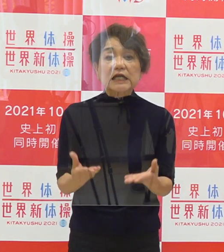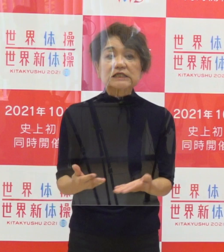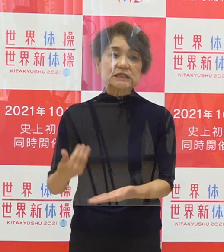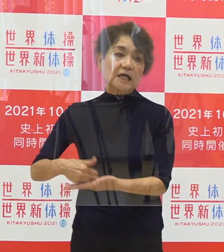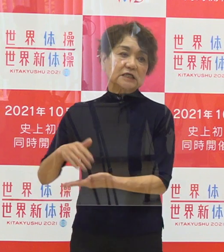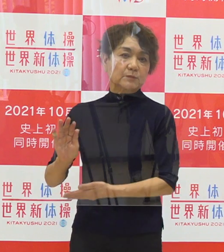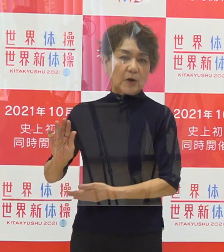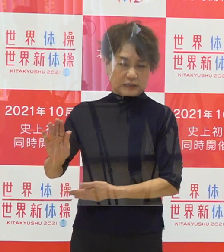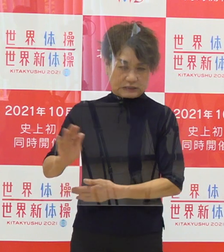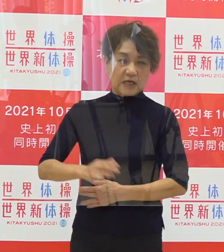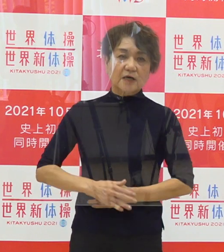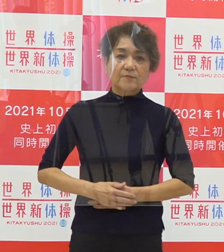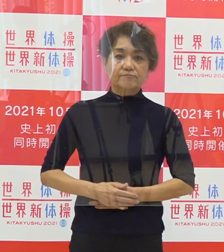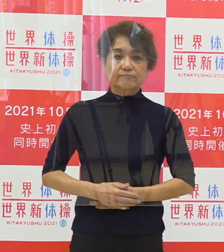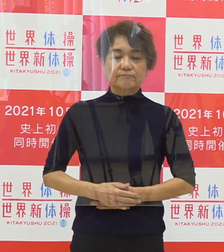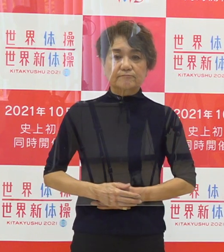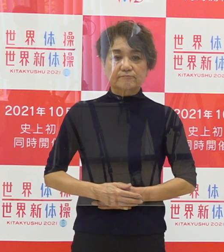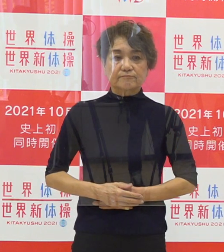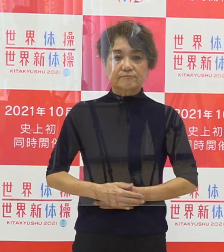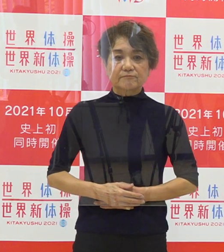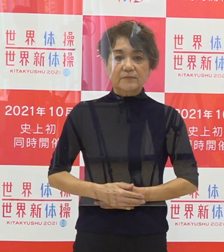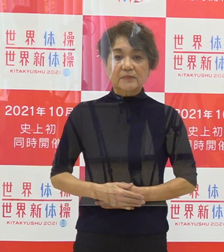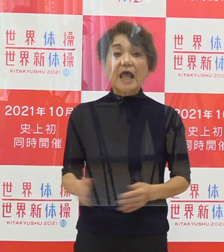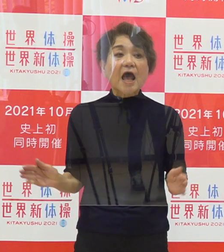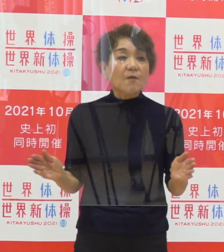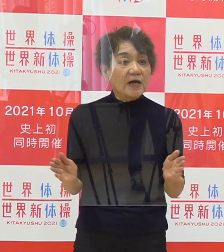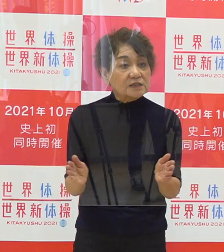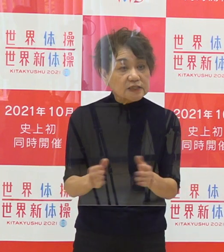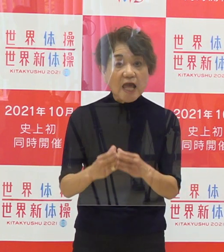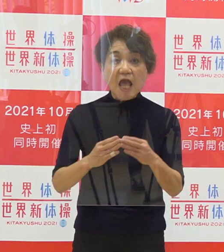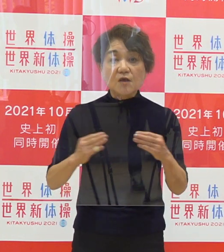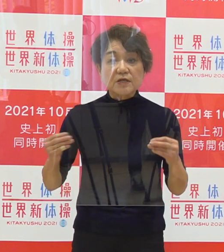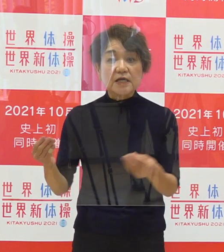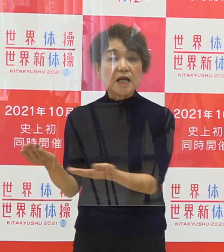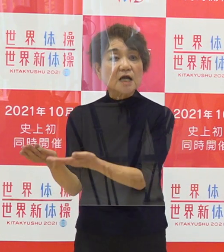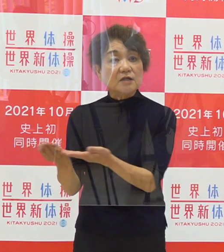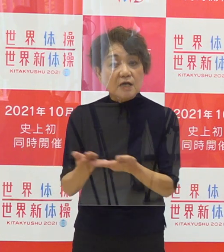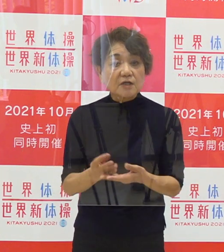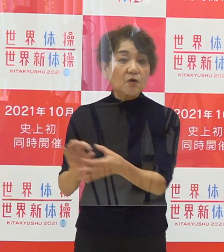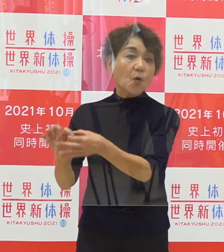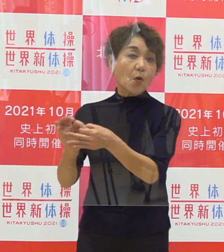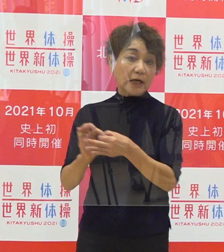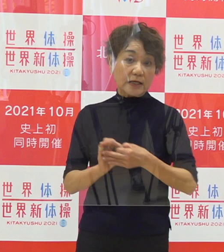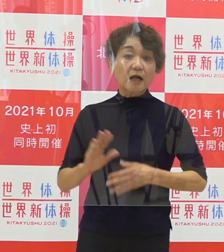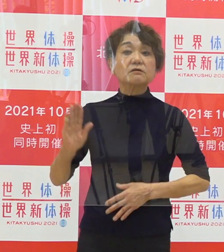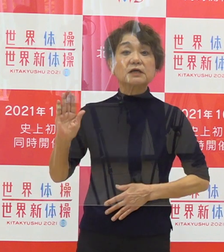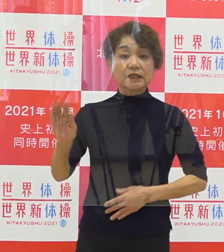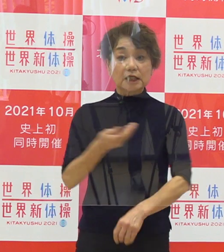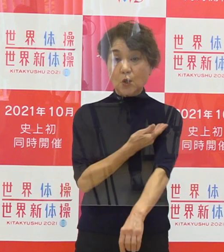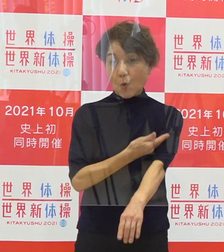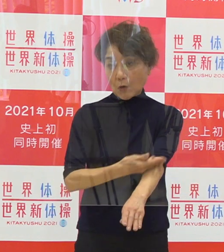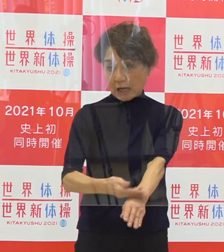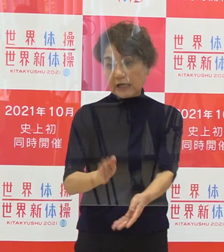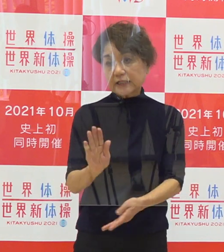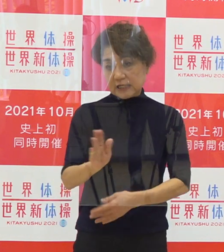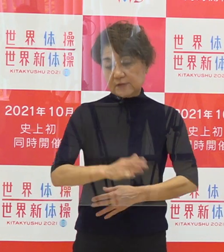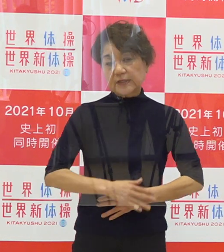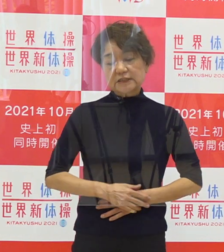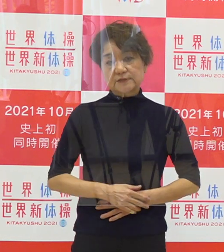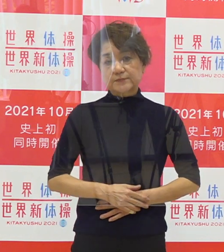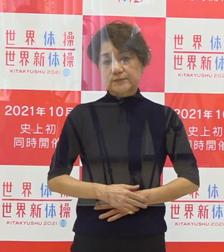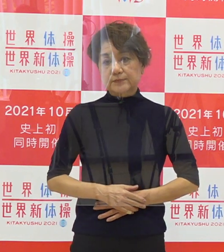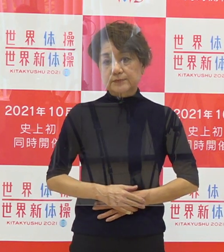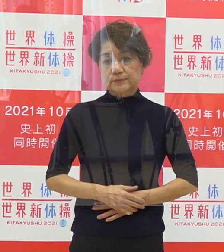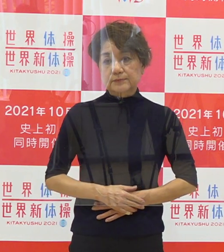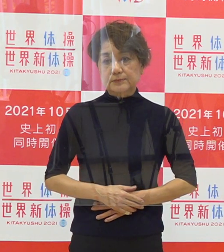して、それも合わせてということで、国から供給のご連絡が改めていただけたら、そういったことでございます。以上です。